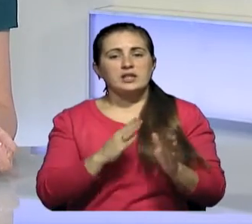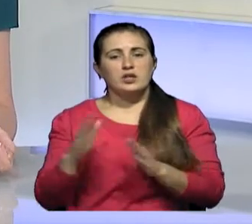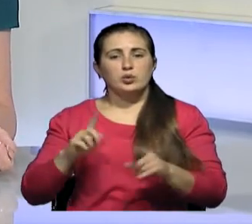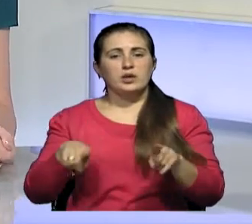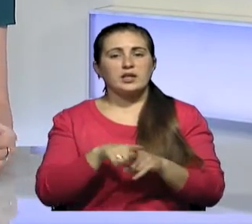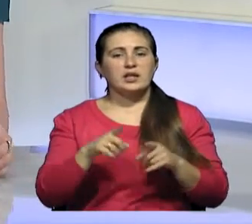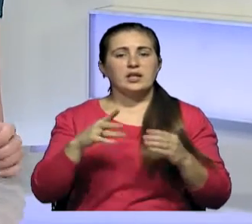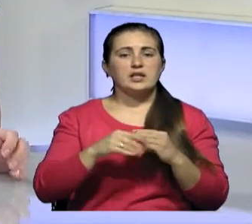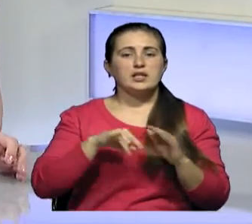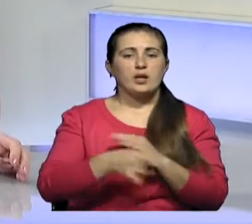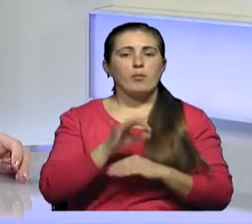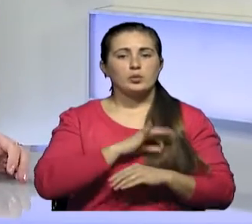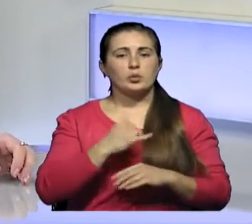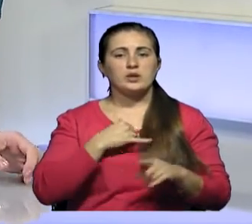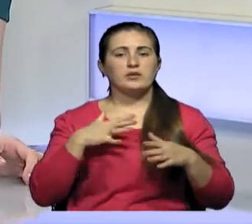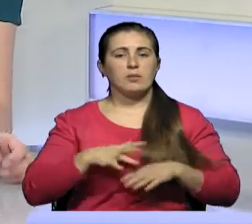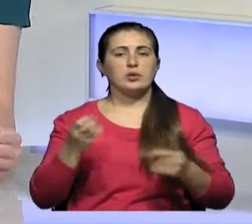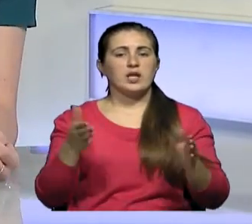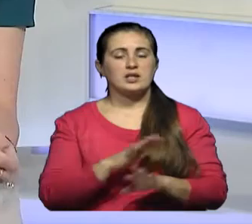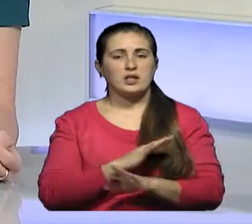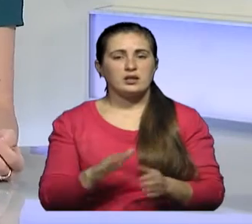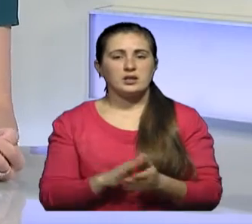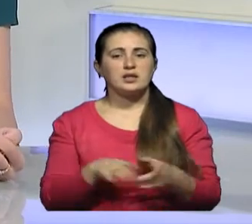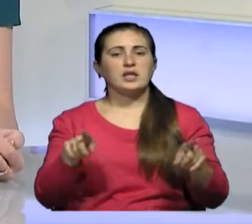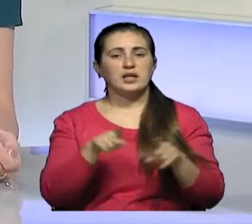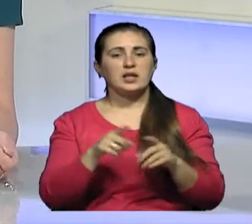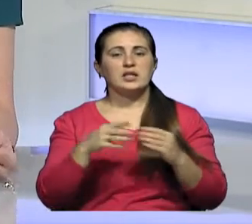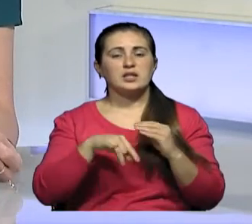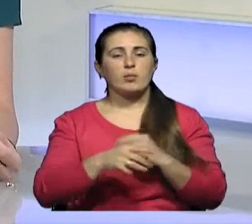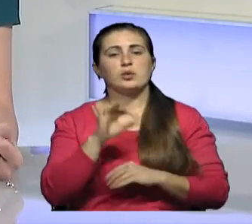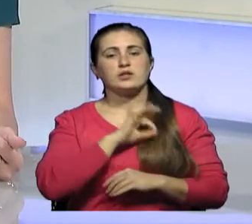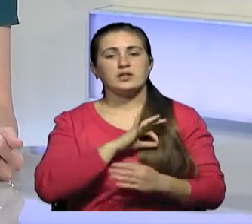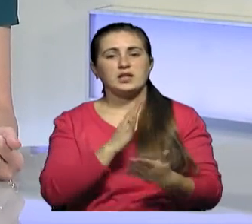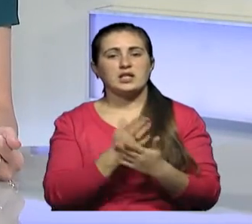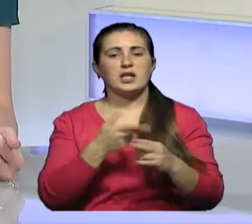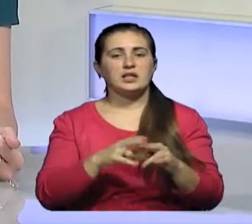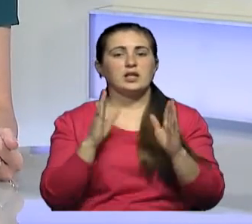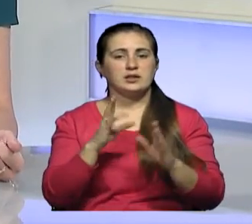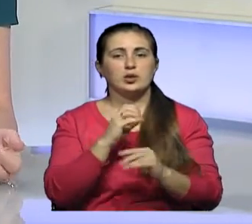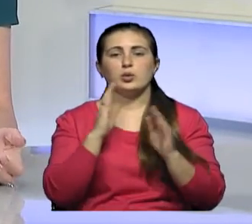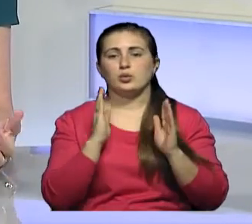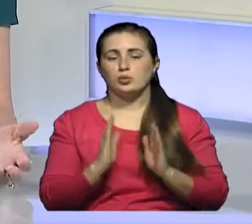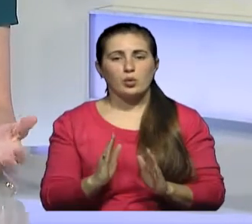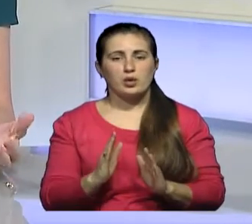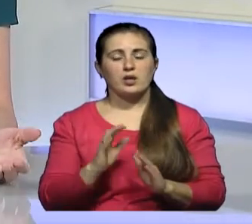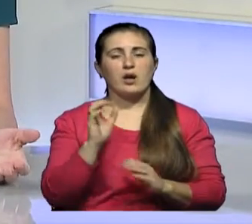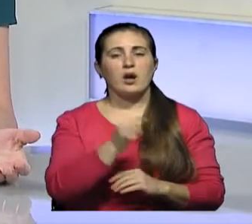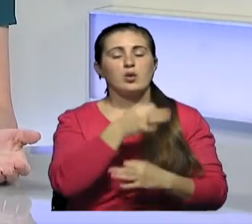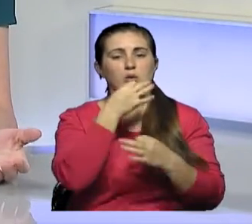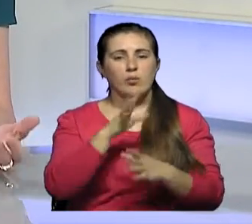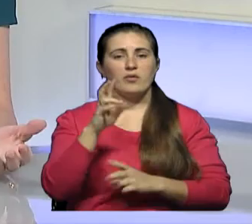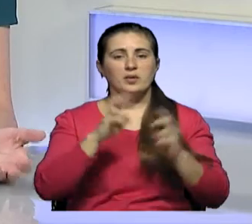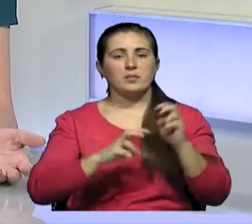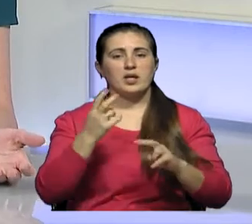недропользователи у нас уже в крыму дни оставлению такие недропользователей есть это касается не только недропользователи любого предприятия